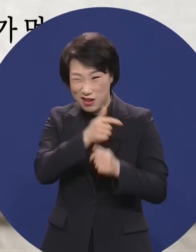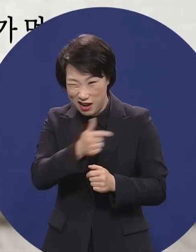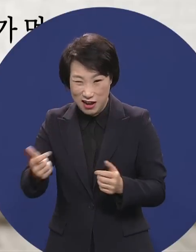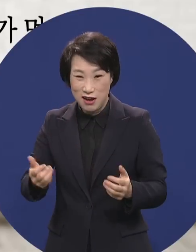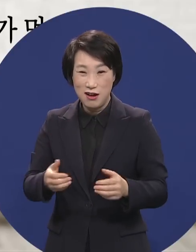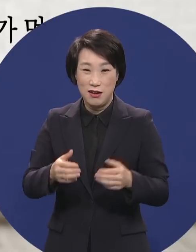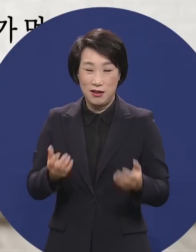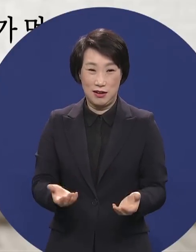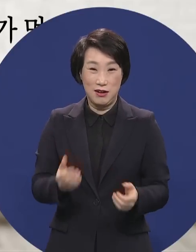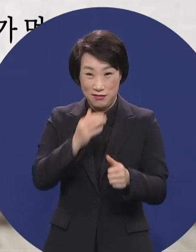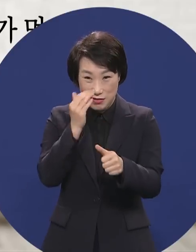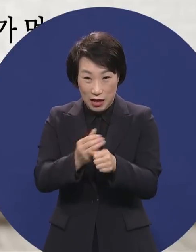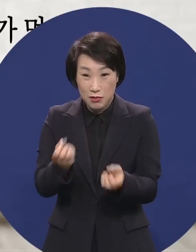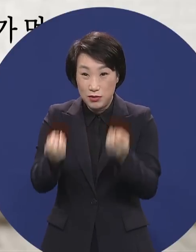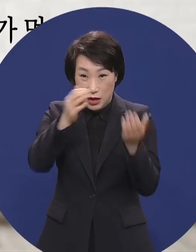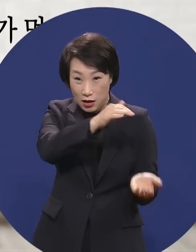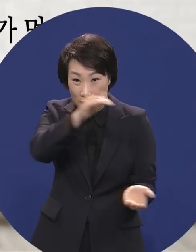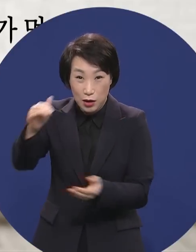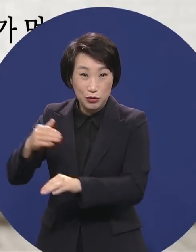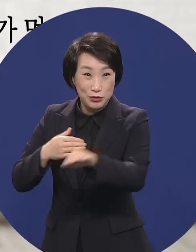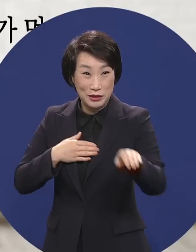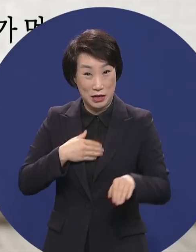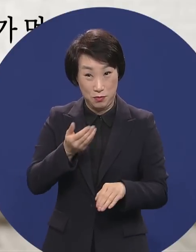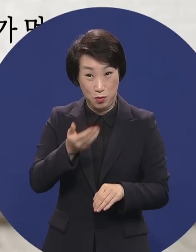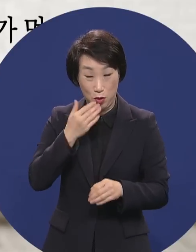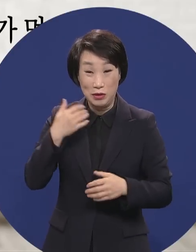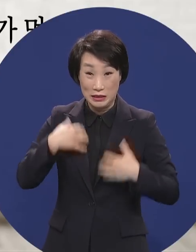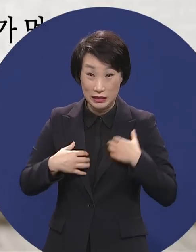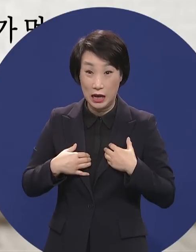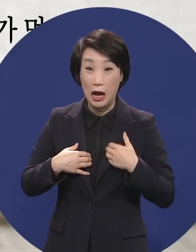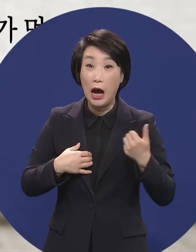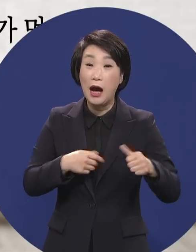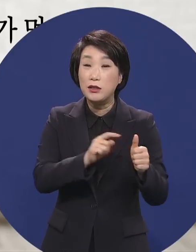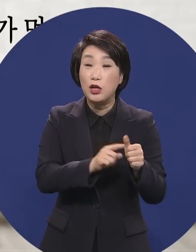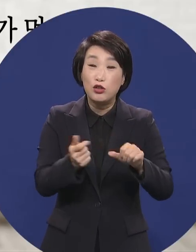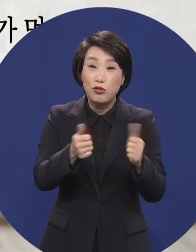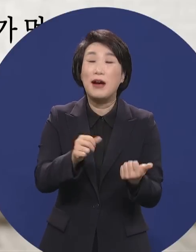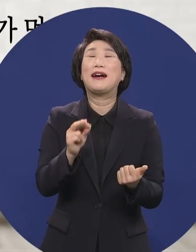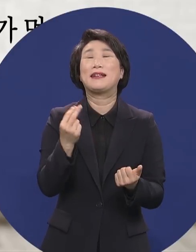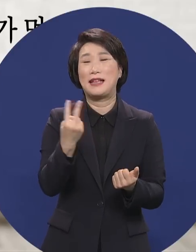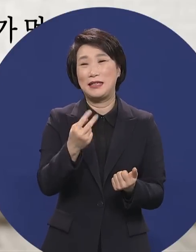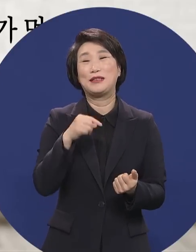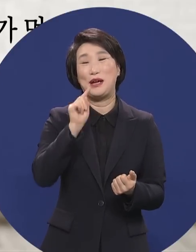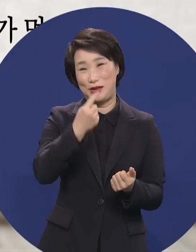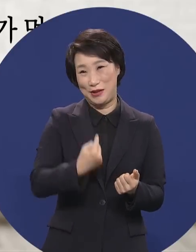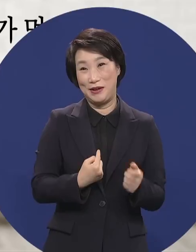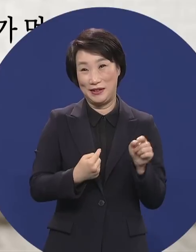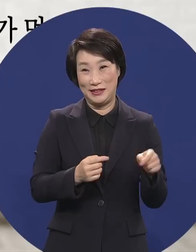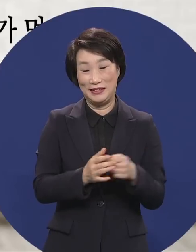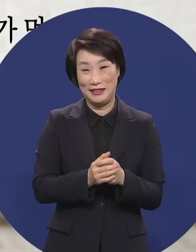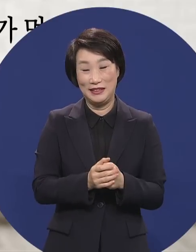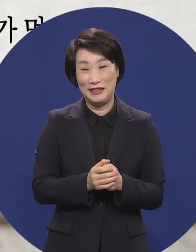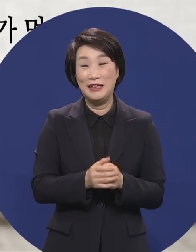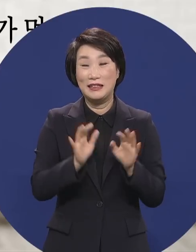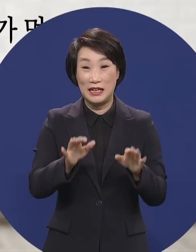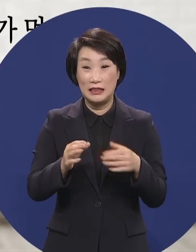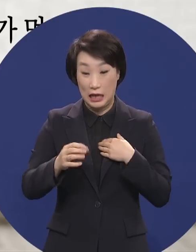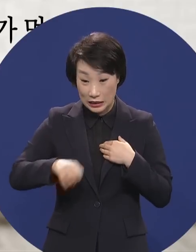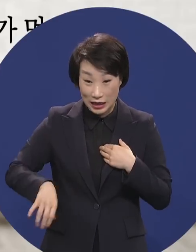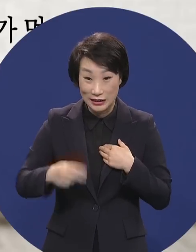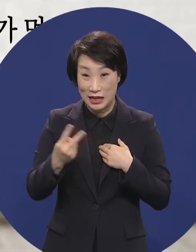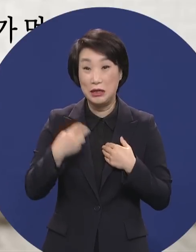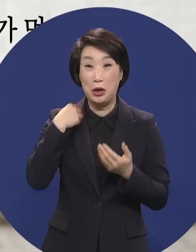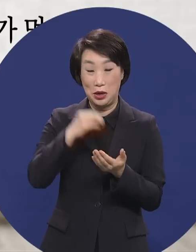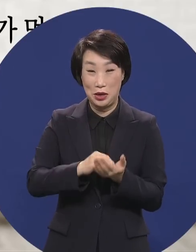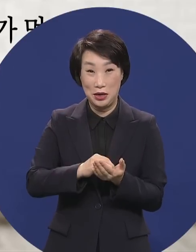송아지를 끌어다가 잡으라. 우리가 먹고 즐기자. 이내 아들은 죽었다가 다시 살아났으며 내가 잃었다가 다시